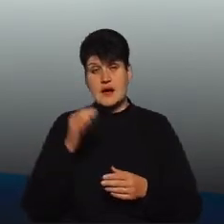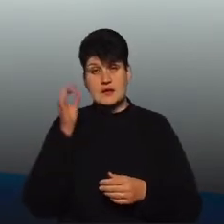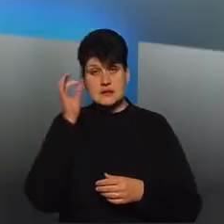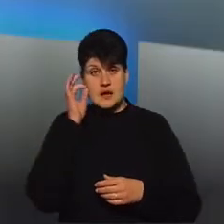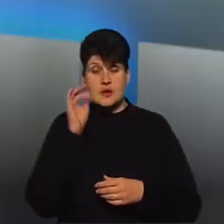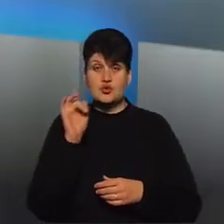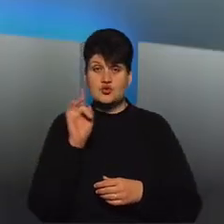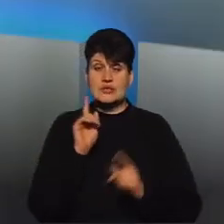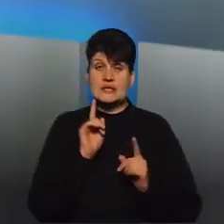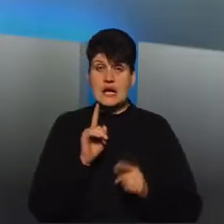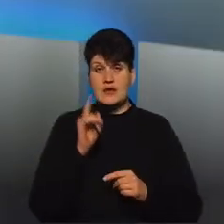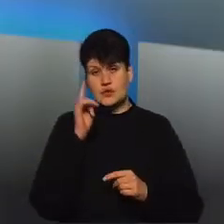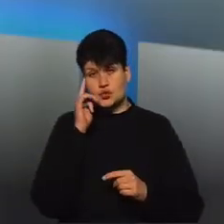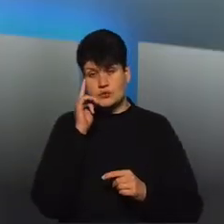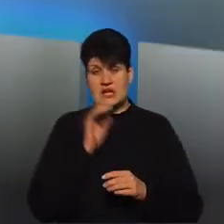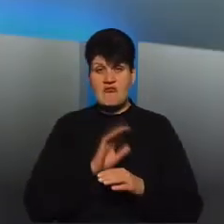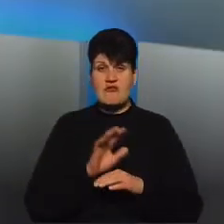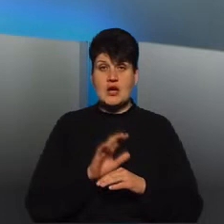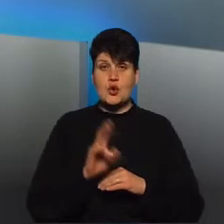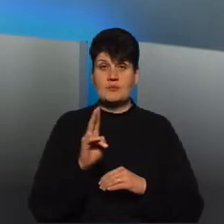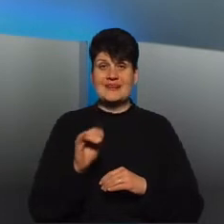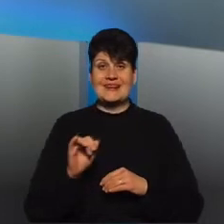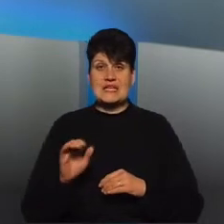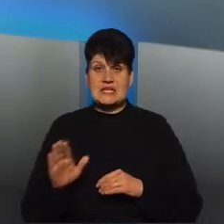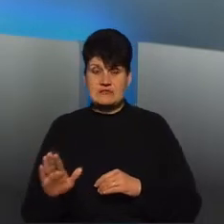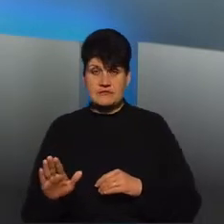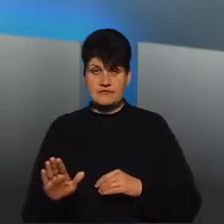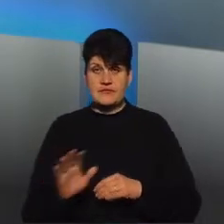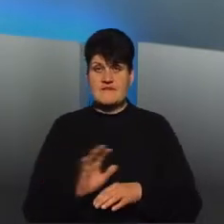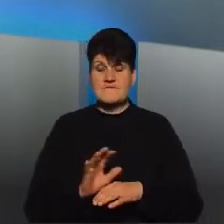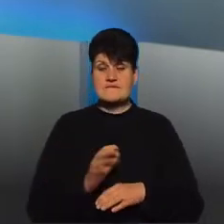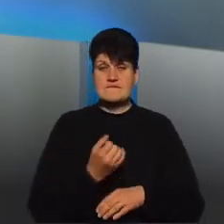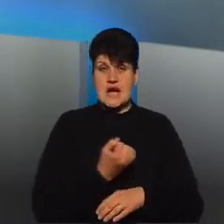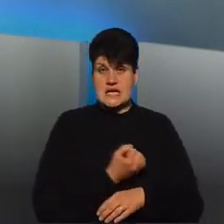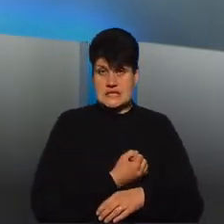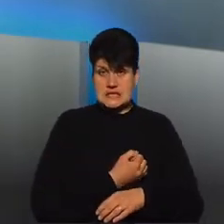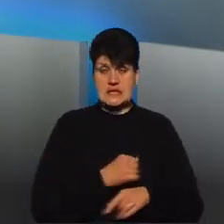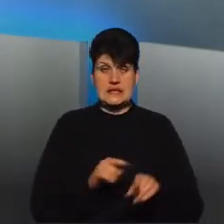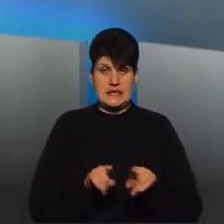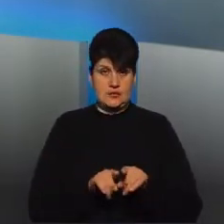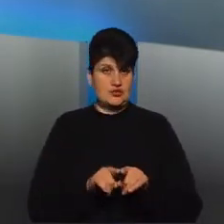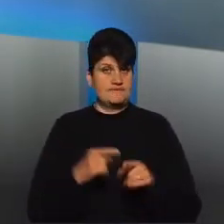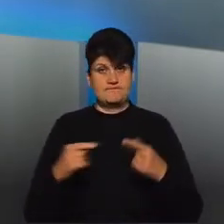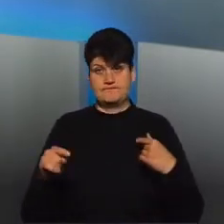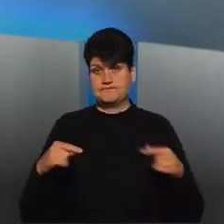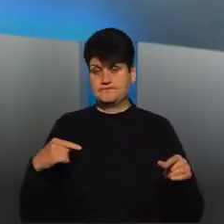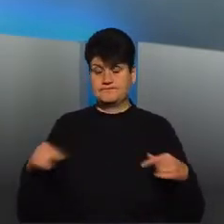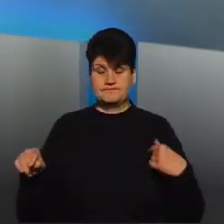думки виробників вакцин теж різняться.